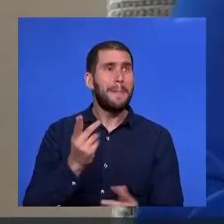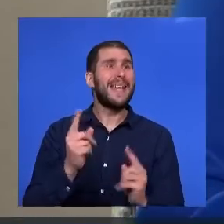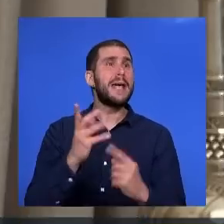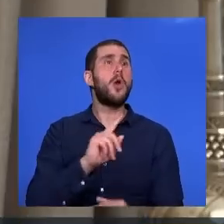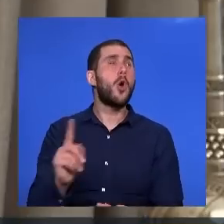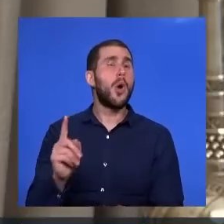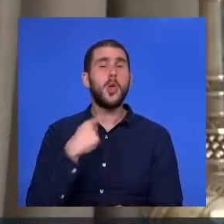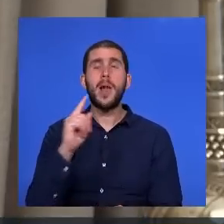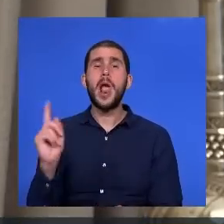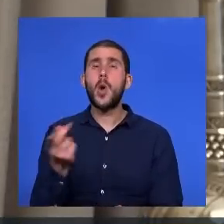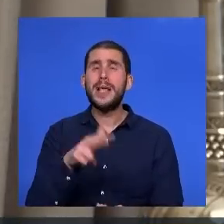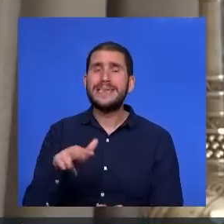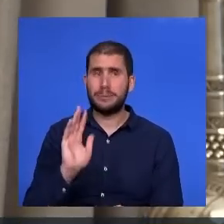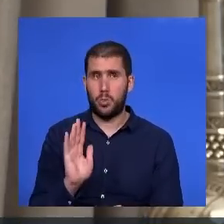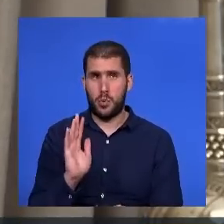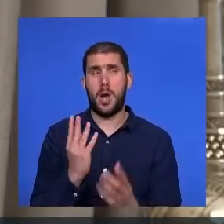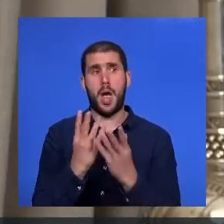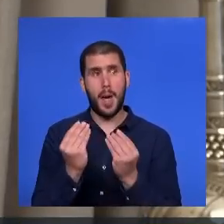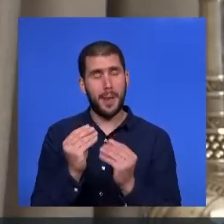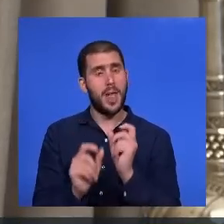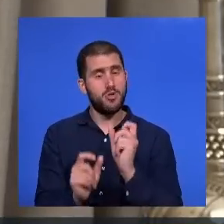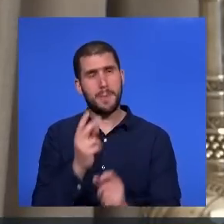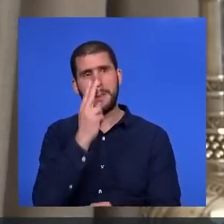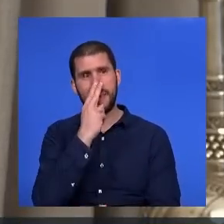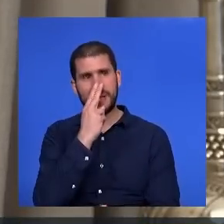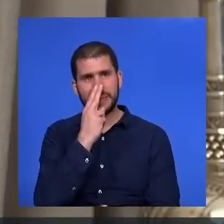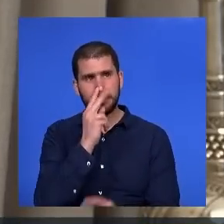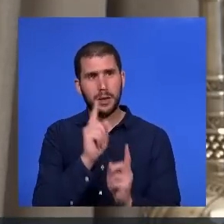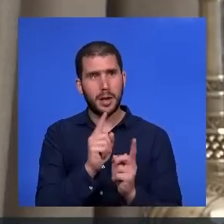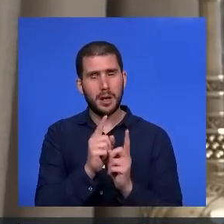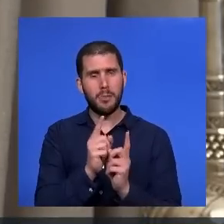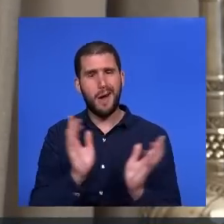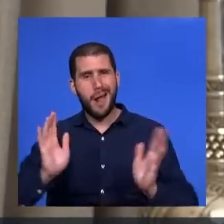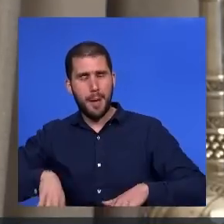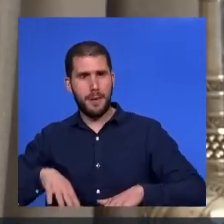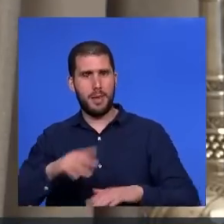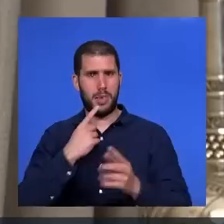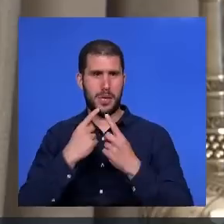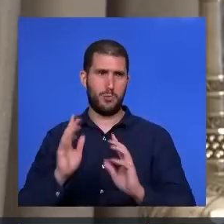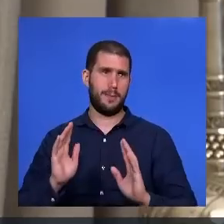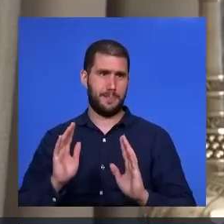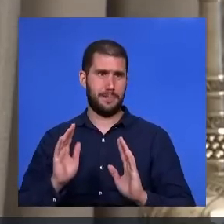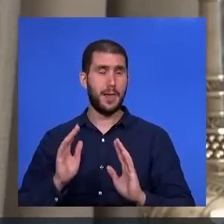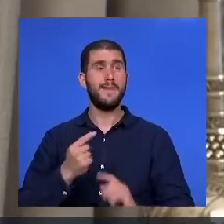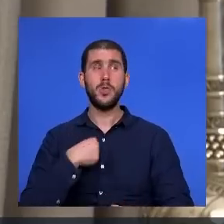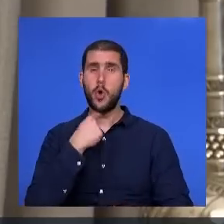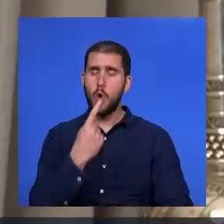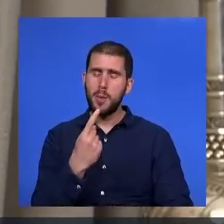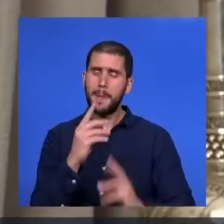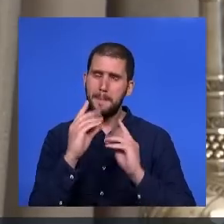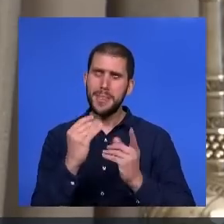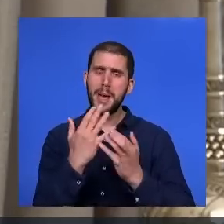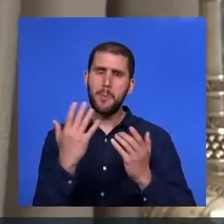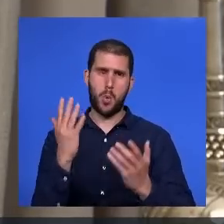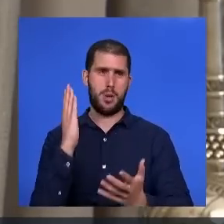לציבור כולו, הרבה גורמים גם מנסים למשוך את השטיח מתחת להידברות. ואני אומר בצורה ברורה,